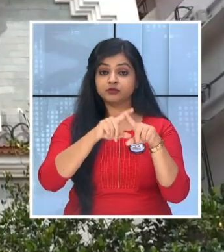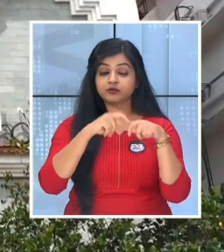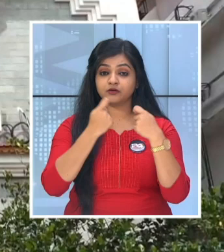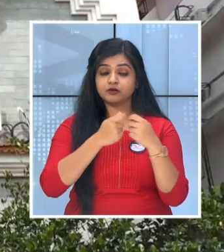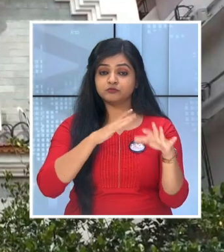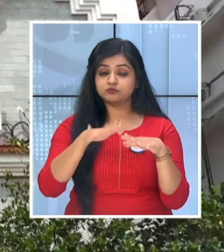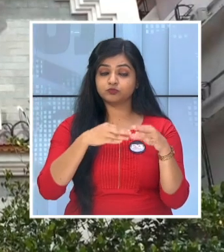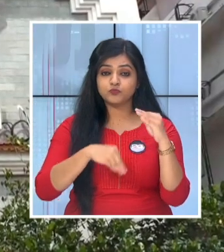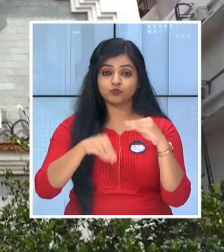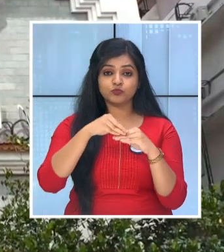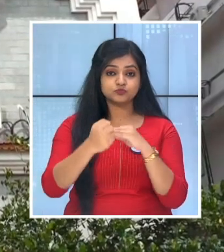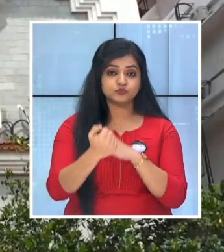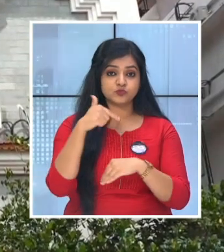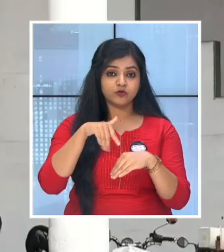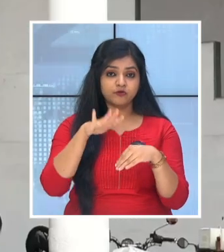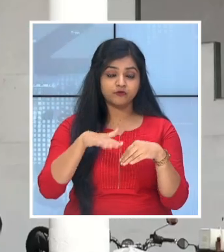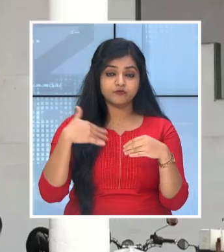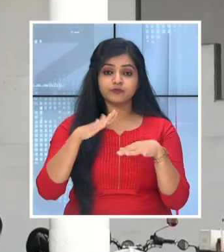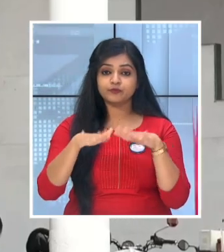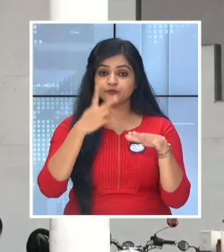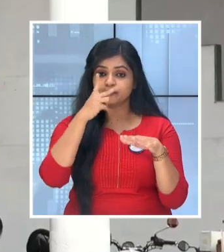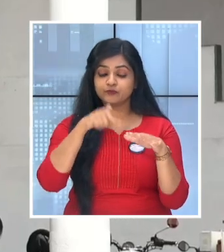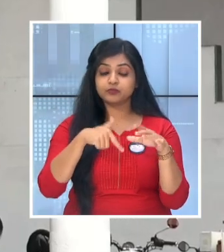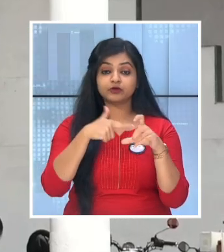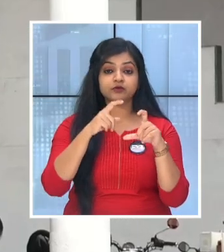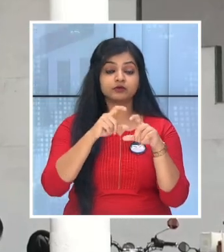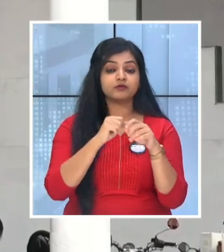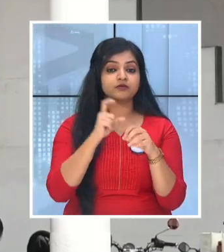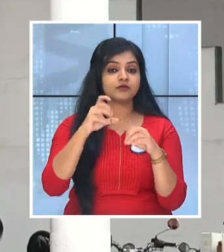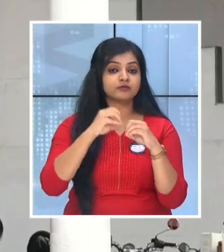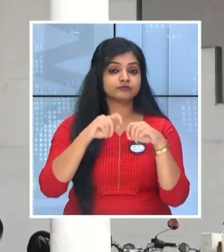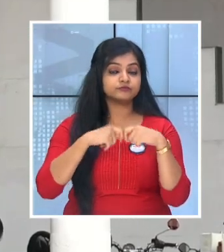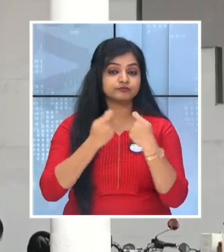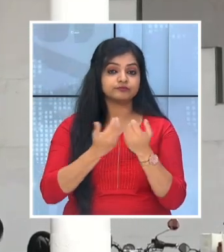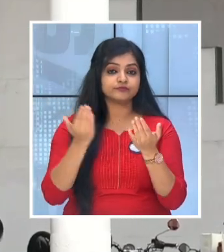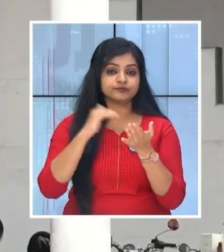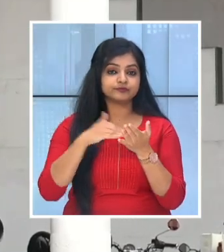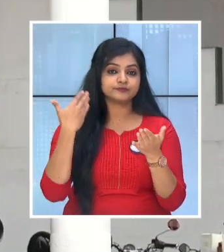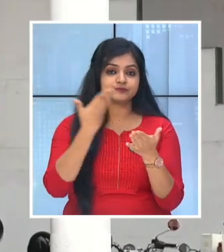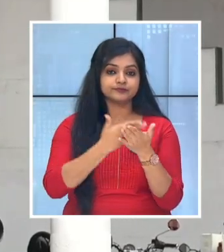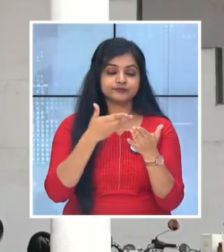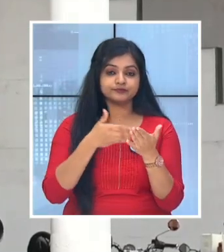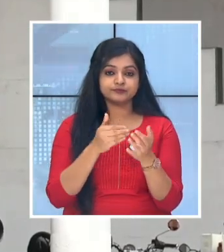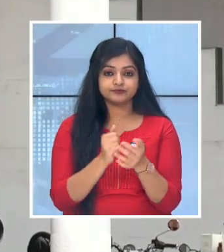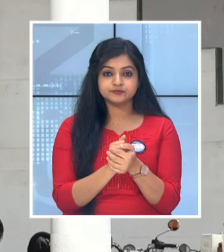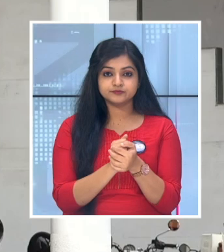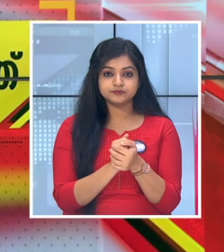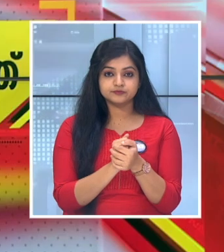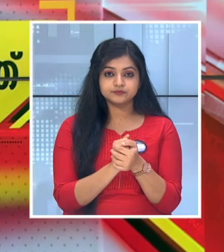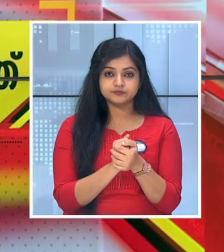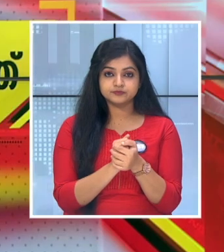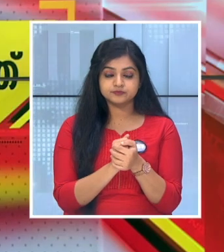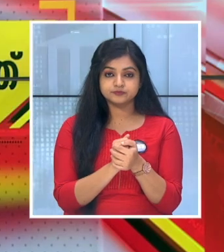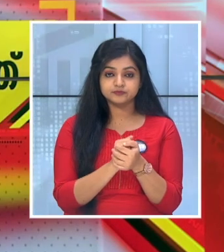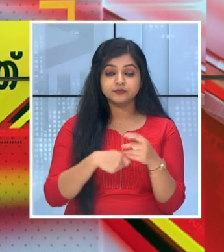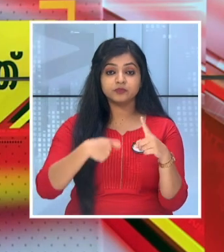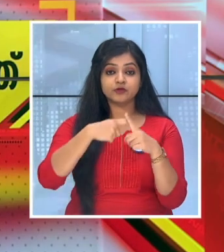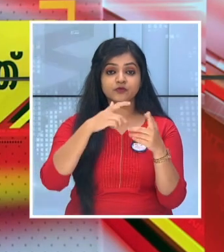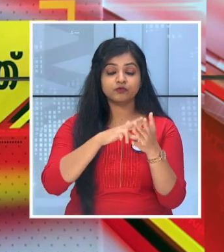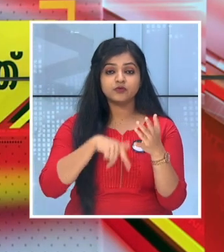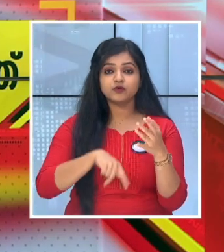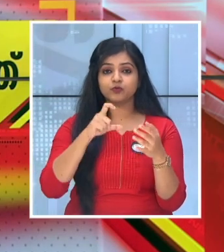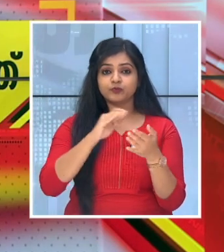പുറത്തു വന്നിരുന്നു. പിന്നാലെയാണ് ഇപ്പോൾ ക്രൈംബ്രാഞ്ച് വീണ്ടും അപ്പീലുമായി എത്തിയിട്ടുള്ളത്. ശ്രീകാന്താണ് വിവരങ്ങൾ നൽകിയത്. കരുവന്നൂർ സഹകരണ